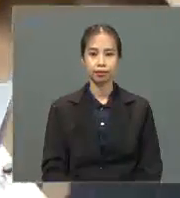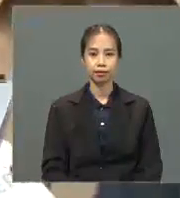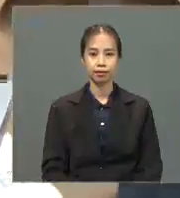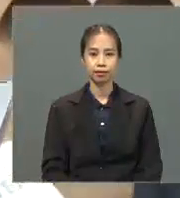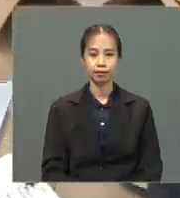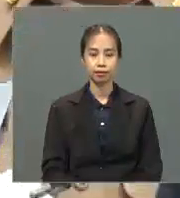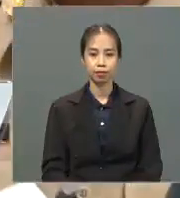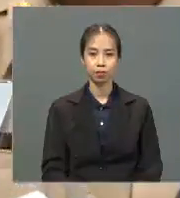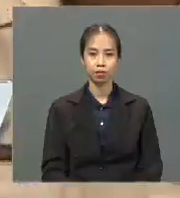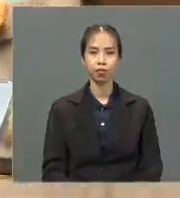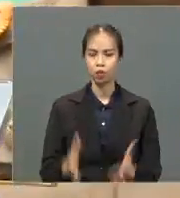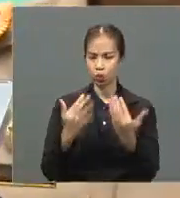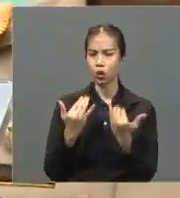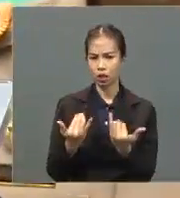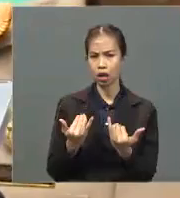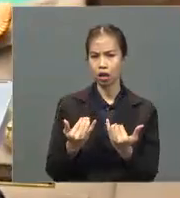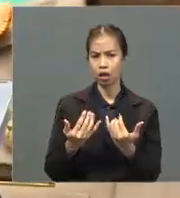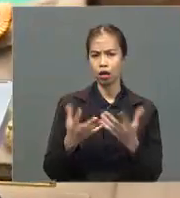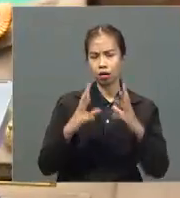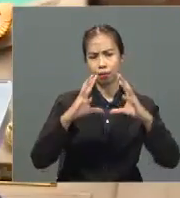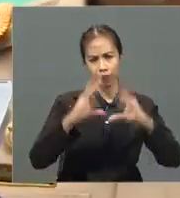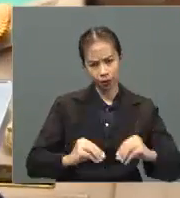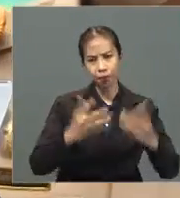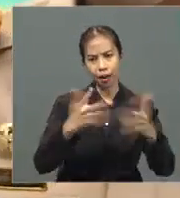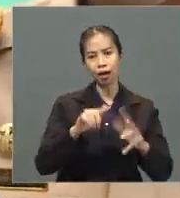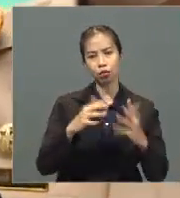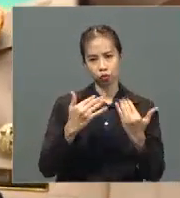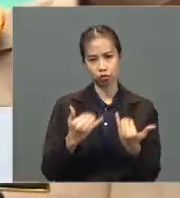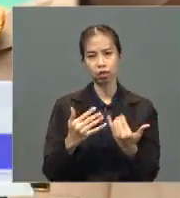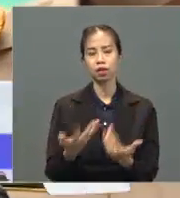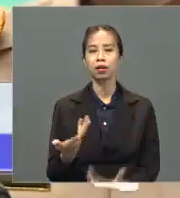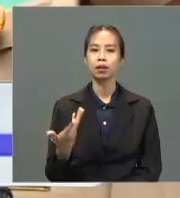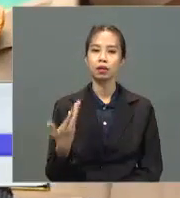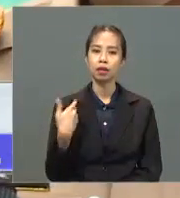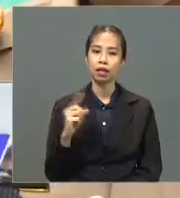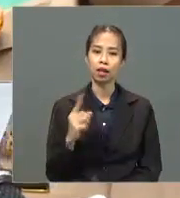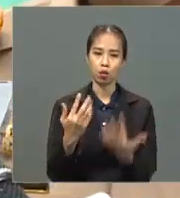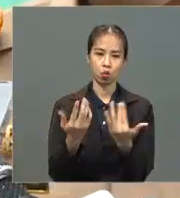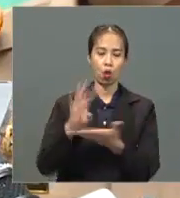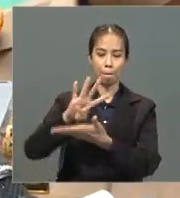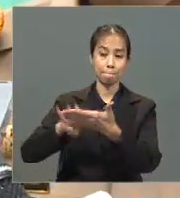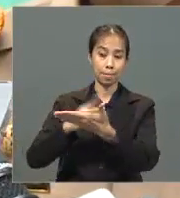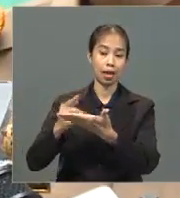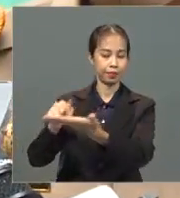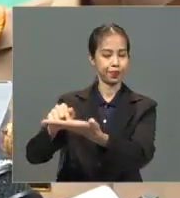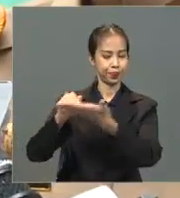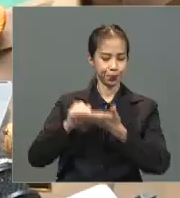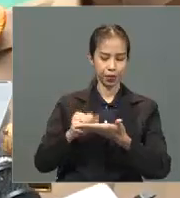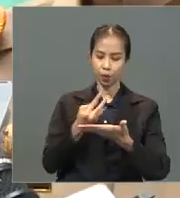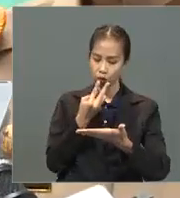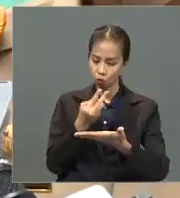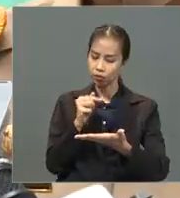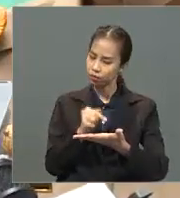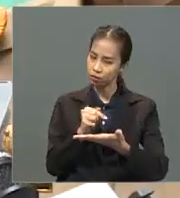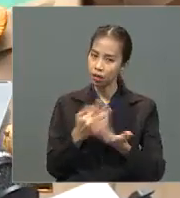อีกแล้วเนี่ยไม่เกิดเหตุแล้วเนี่ยวันตอนนี้เราค่อนข้างนิติบูชาทั้งชุดนะฮะส่งแผงมาให้เราดูว่าว่าจะแก้